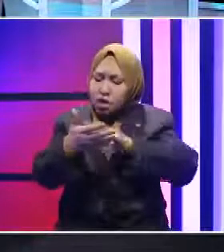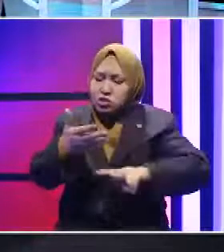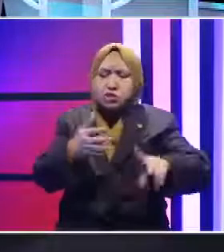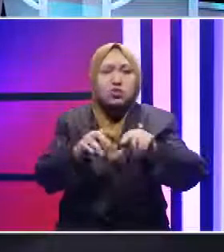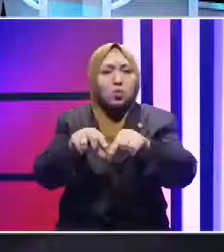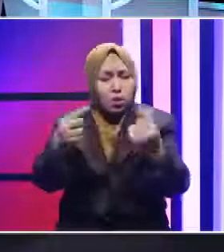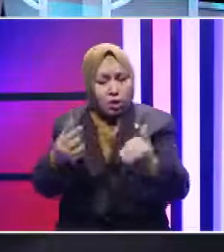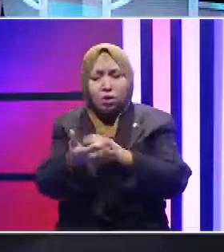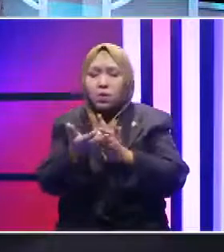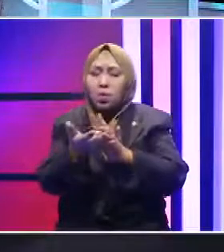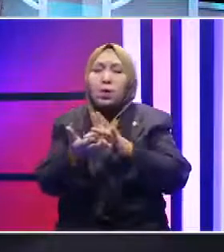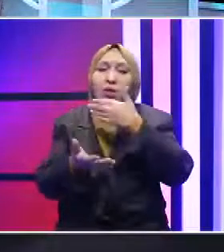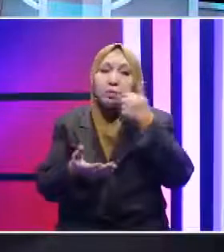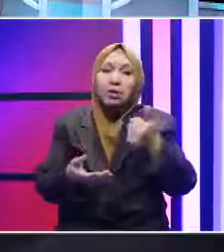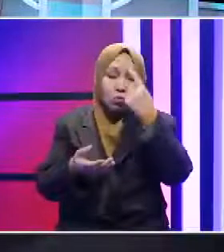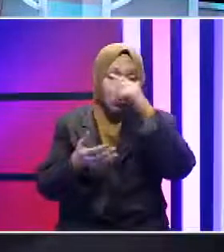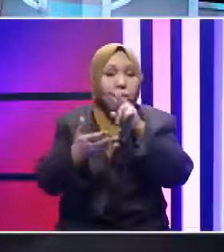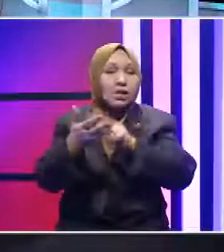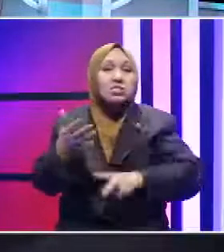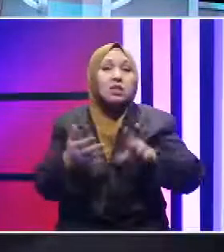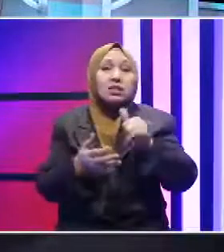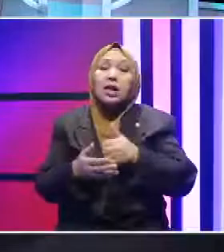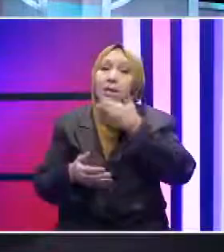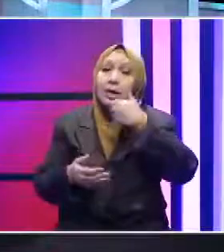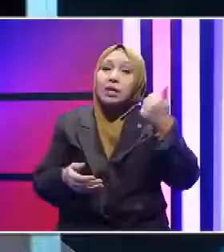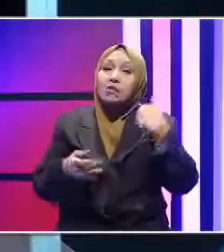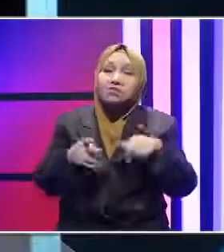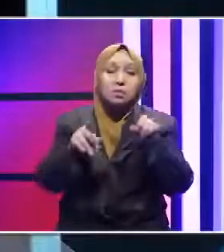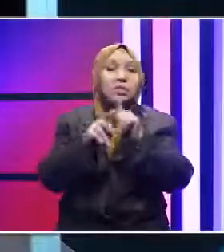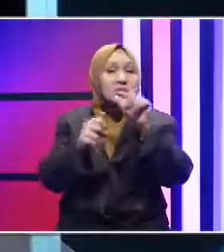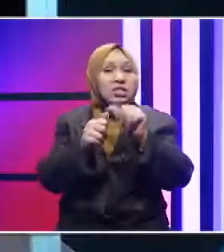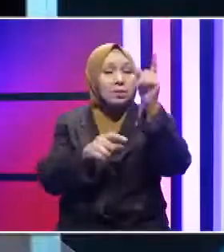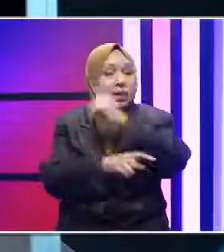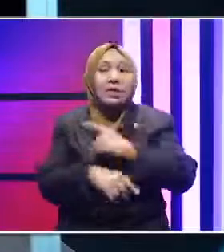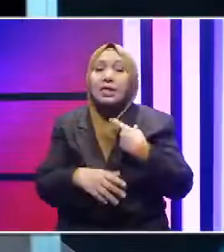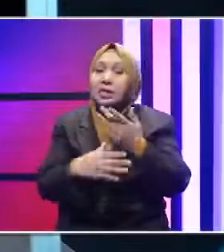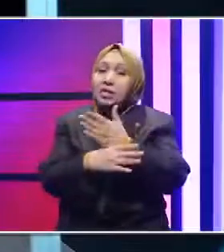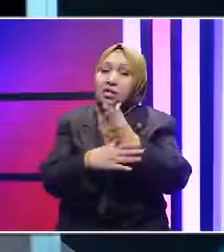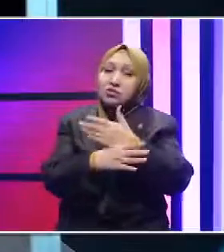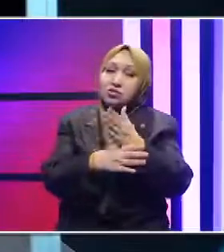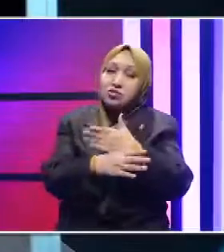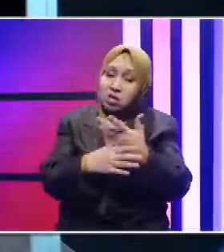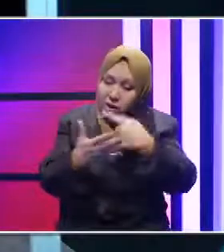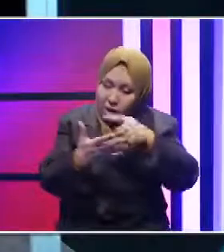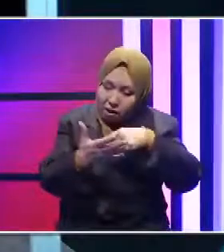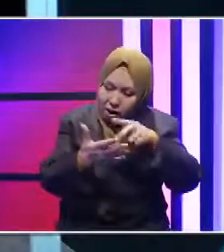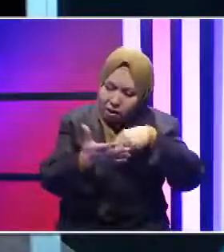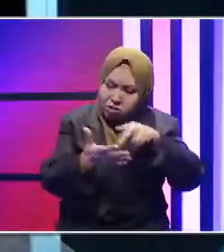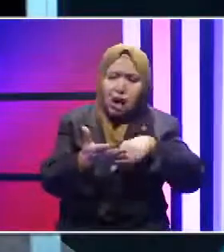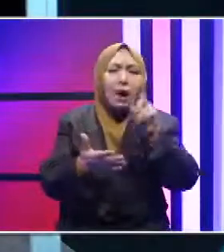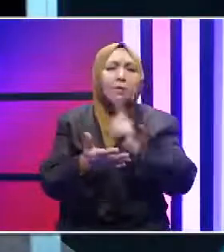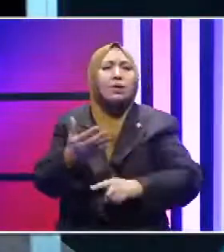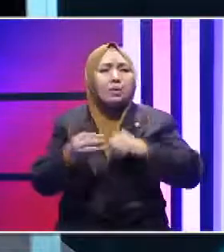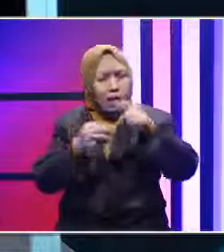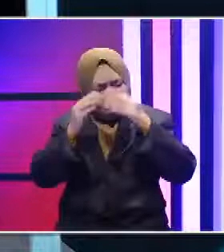terbaiklah. Betul, Zafar. Jadi untuk baca yang terbaik, seperti mana kita setiap hari kita kongsikan, kita ulang kaji apakah perkara yang perlu